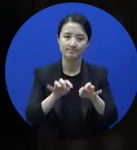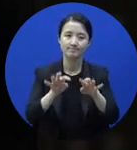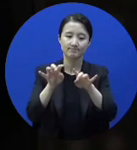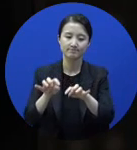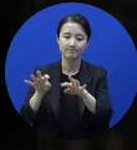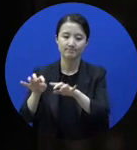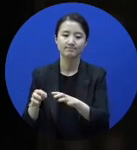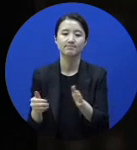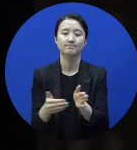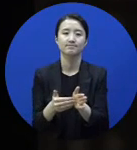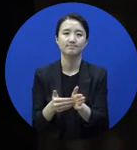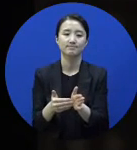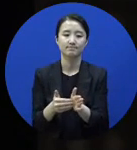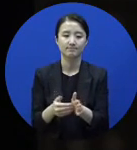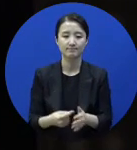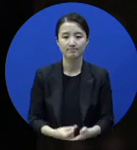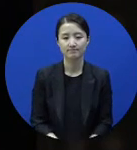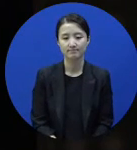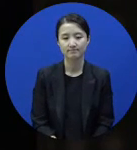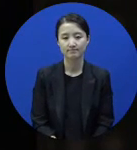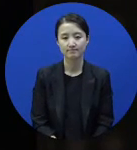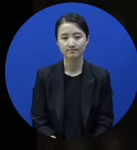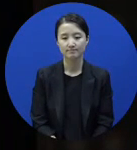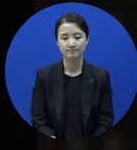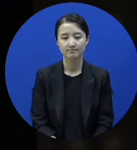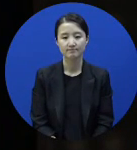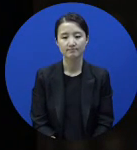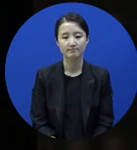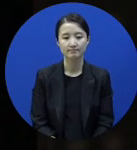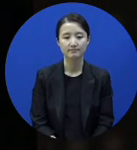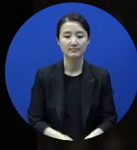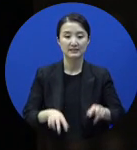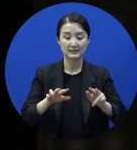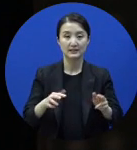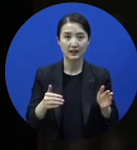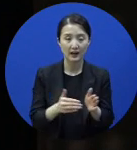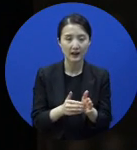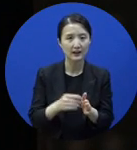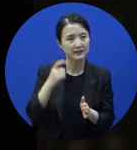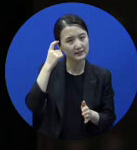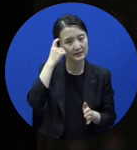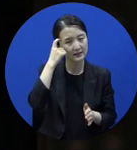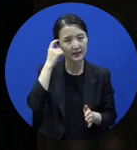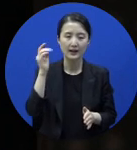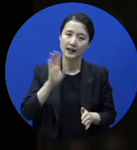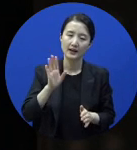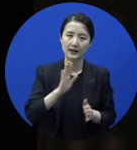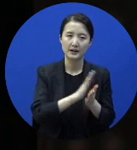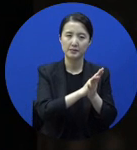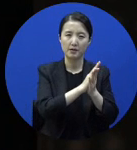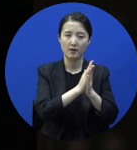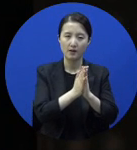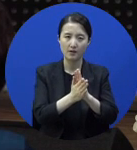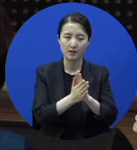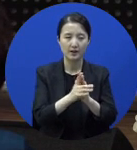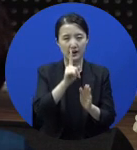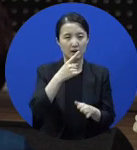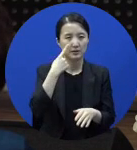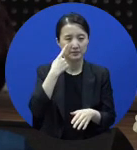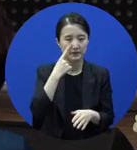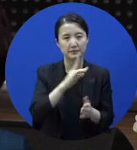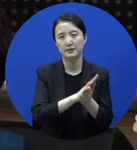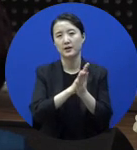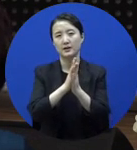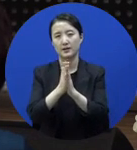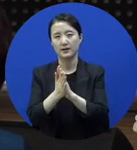둘 계속 변화죠. 조금씩 조금씩 새로운 변화들을 했던 일들인 거고, 어떤 변화를 하고 나면 결과가 나오죠. 그 결과가 나온